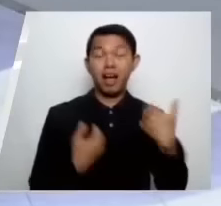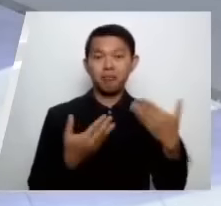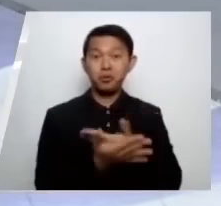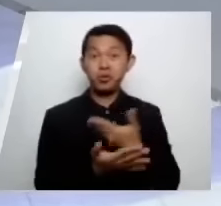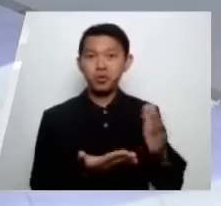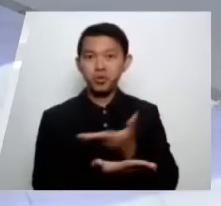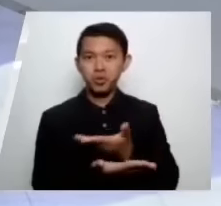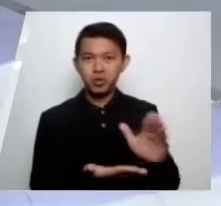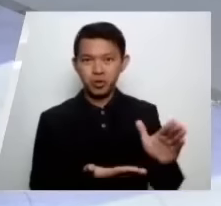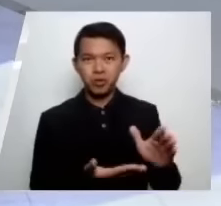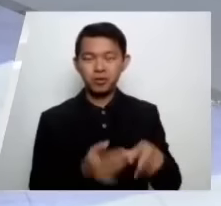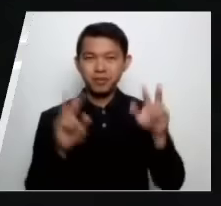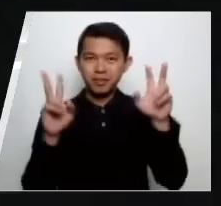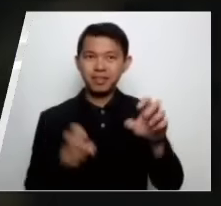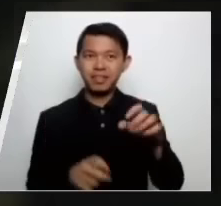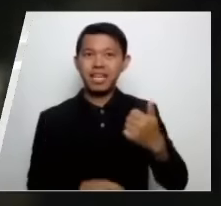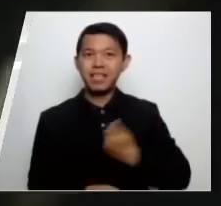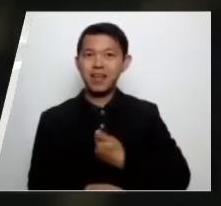album.